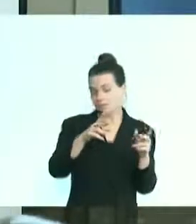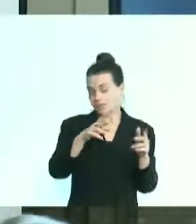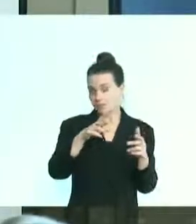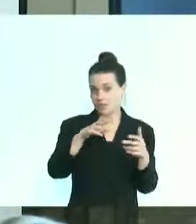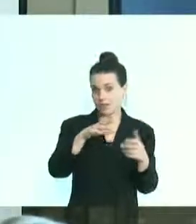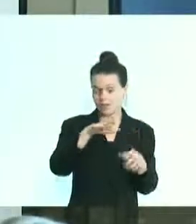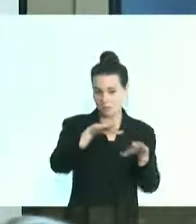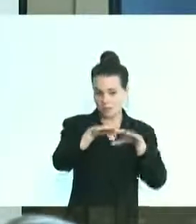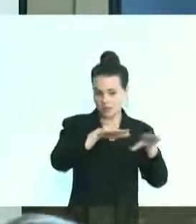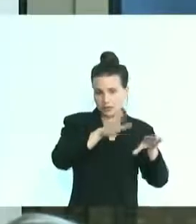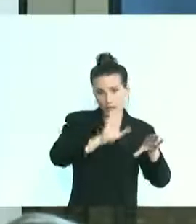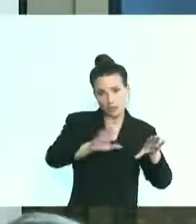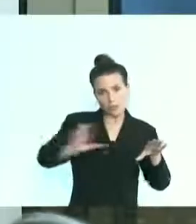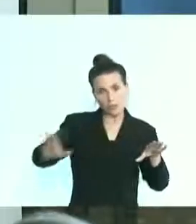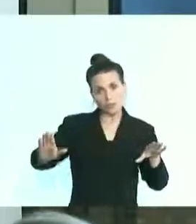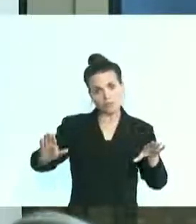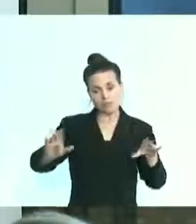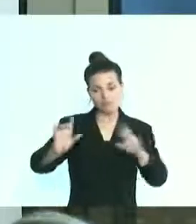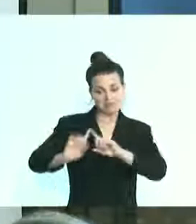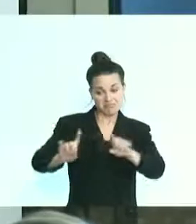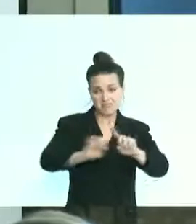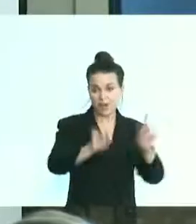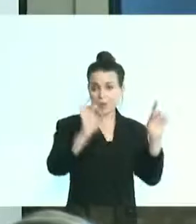sont différents. Et franchement, et